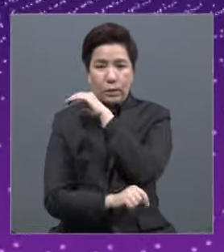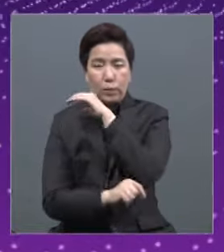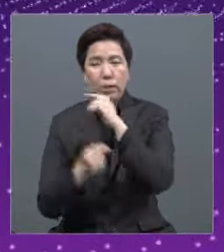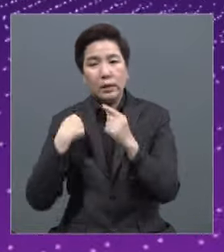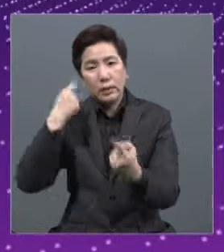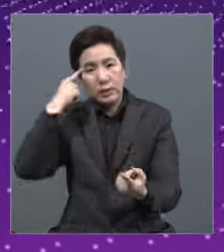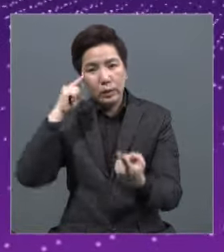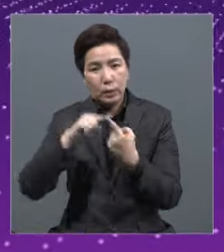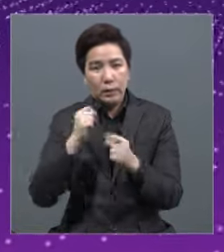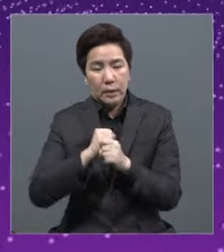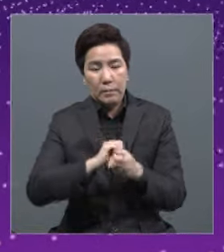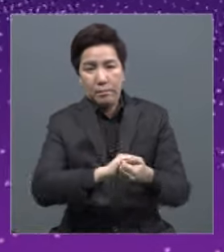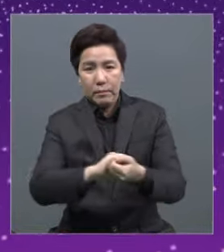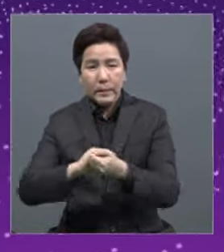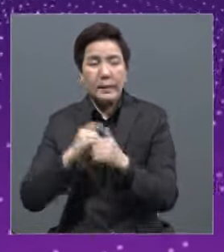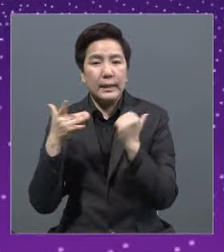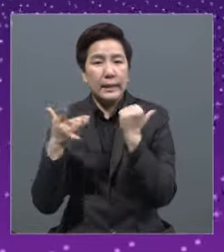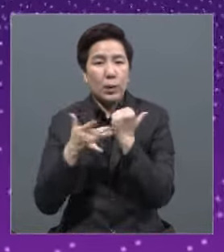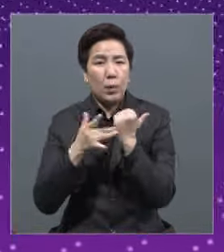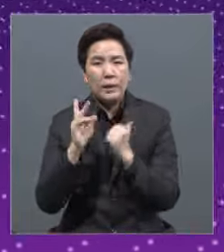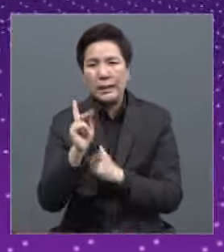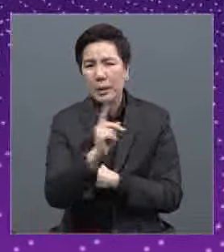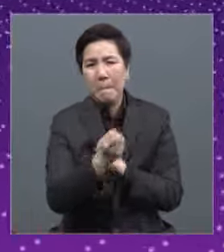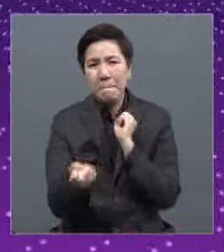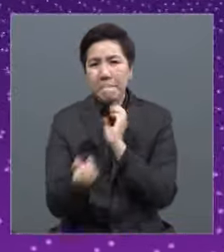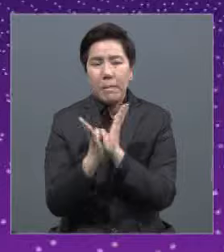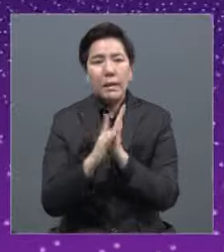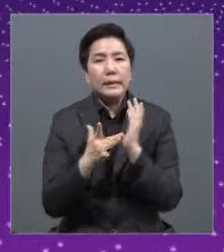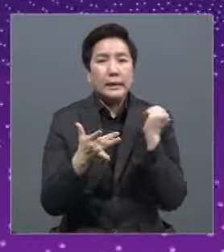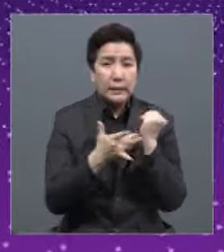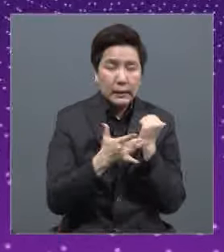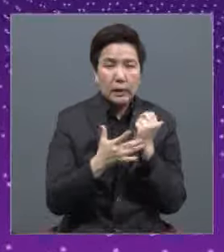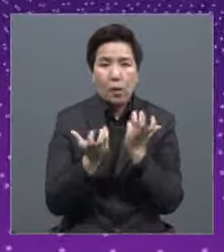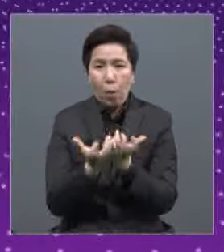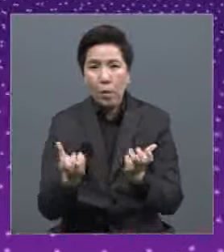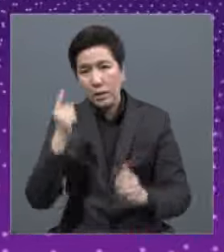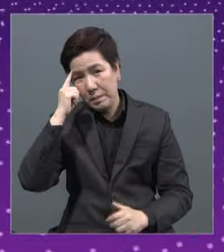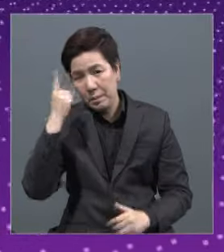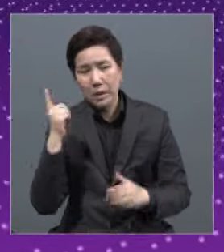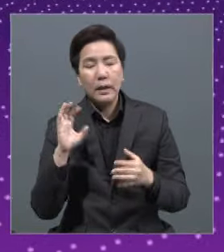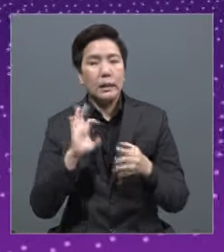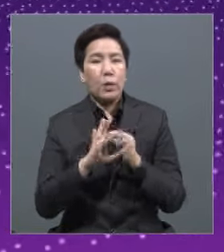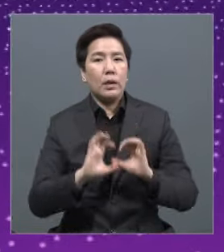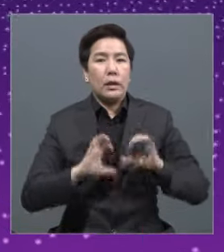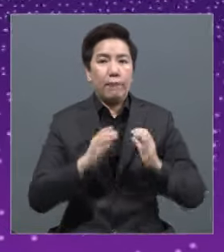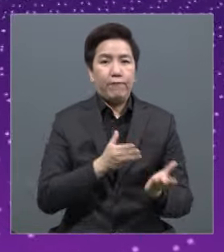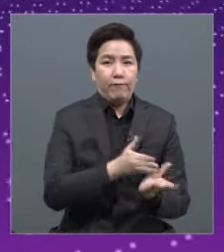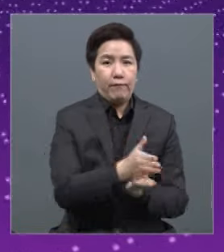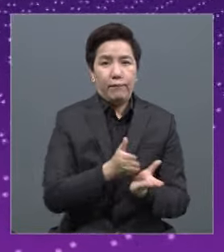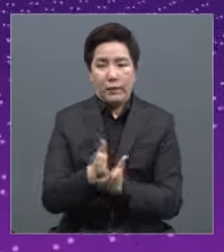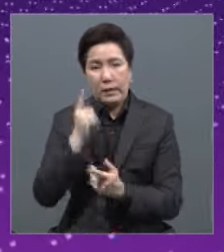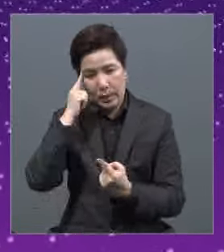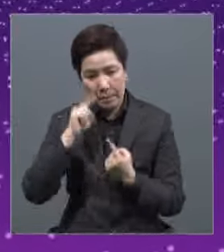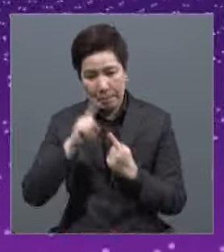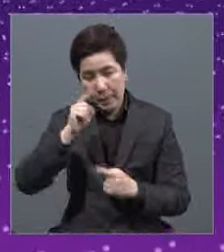มุ่งเน้นให้ความสำคัญกับเทคโนโลยีสีเขียวเครื่องมือดิจิทอลและนวัตกรรมโดยให้ข้าราชการทั้ง 2ฝ่ายนะครับแลกเปลี่ยน